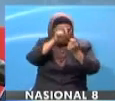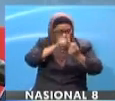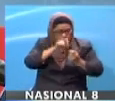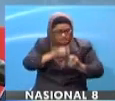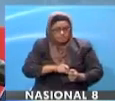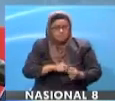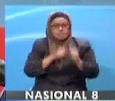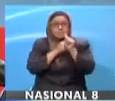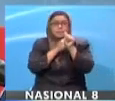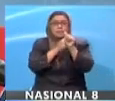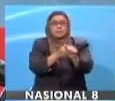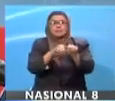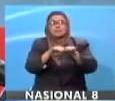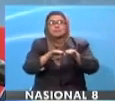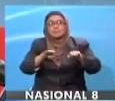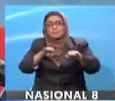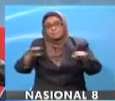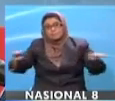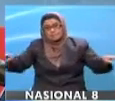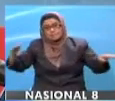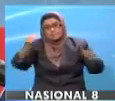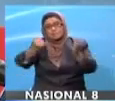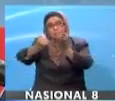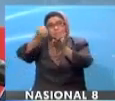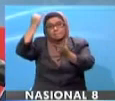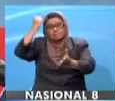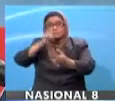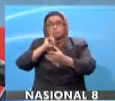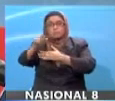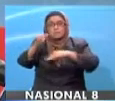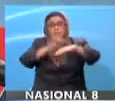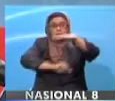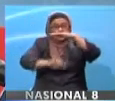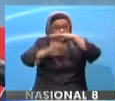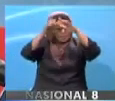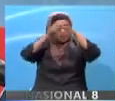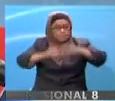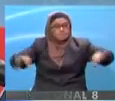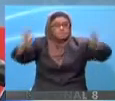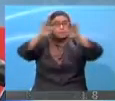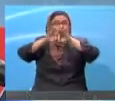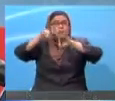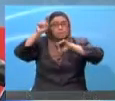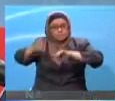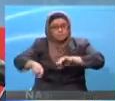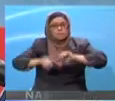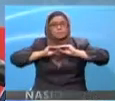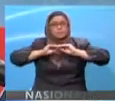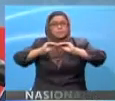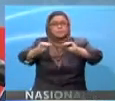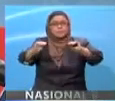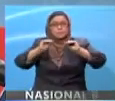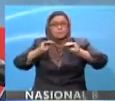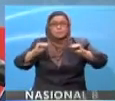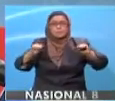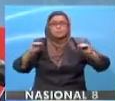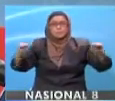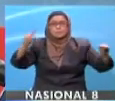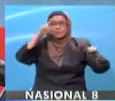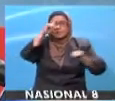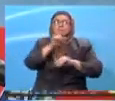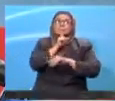ilmu merupakan asas penting yang perlu diterapkan bagi